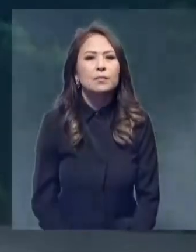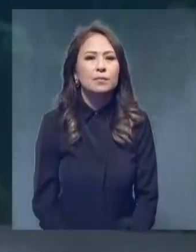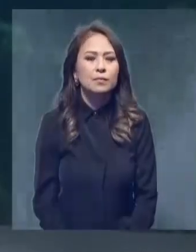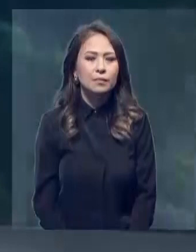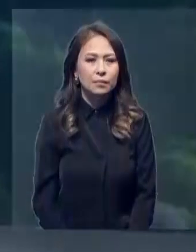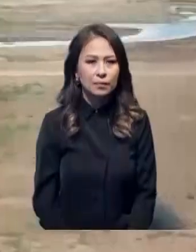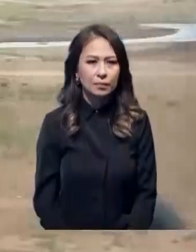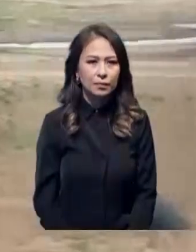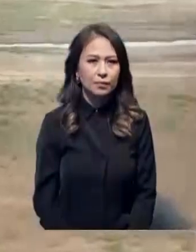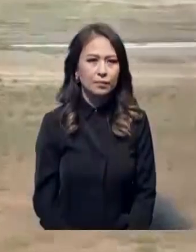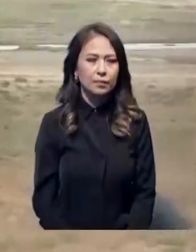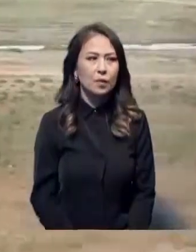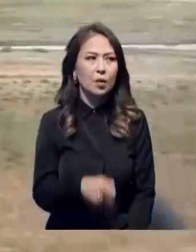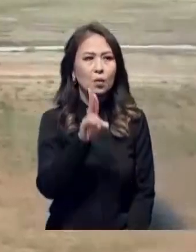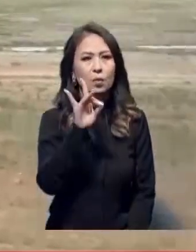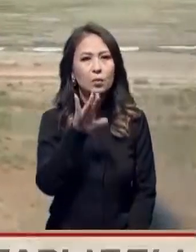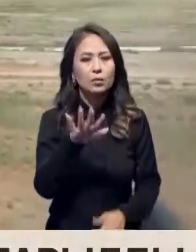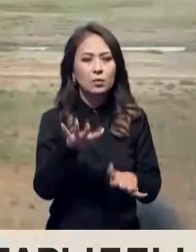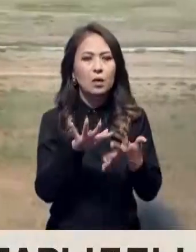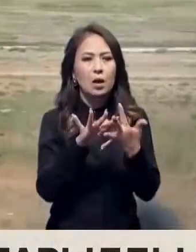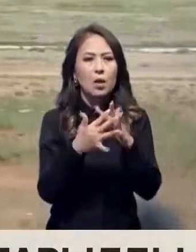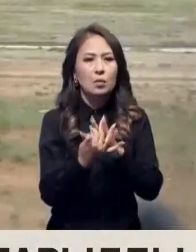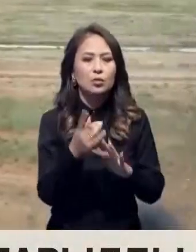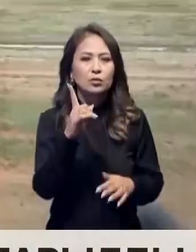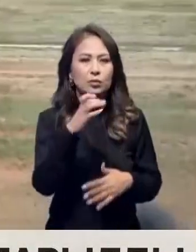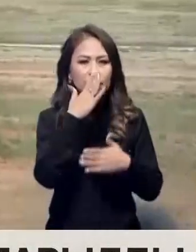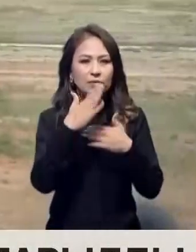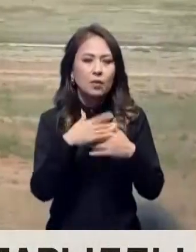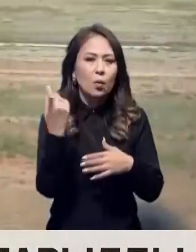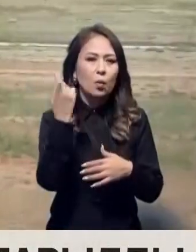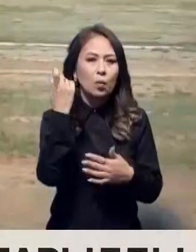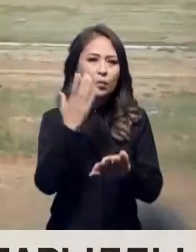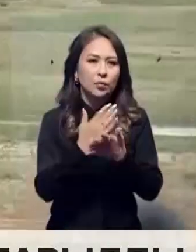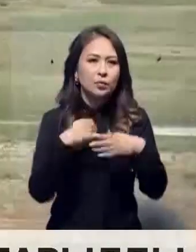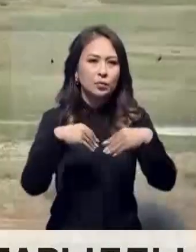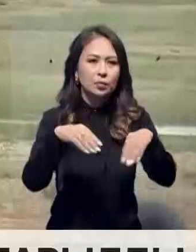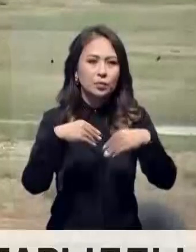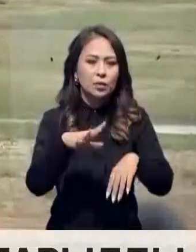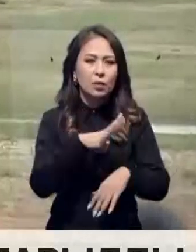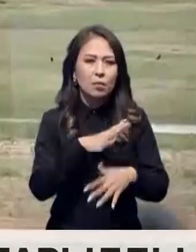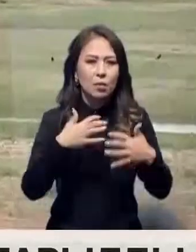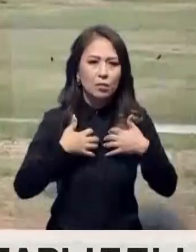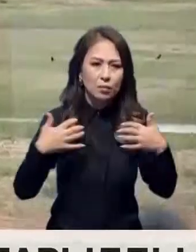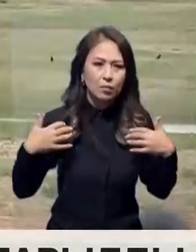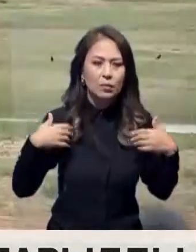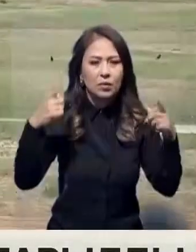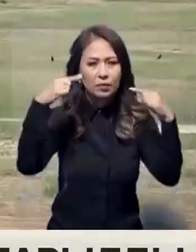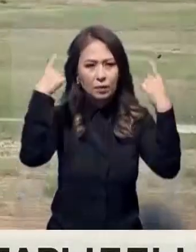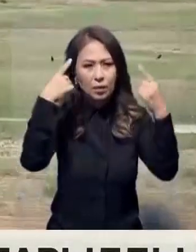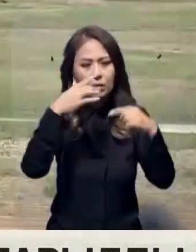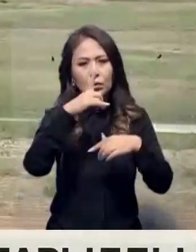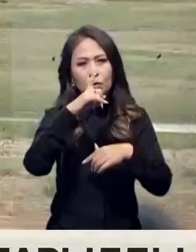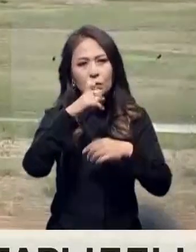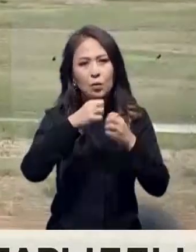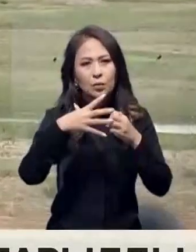әңгімелейді. Күрт ауылдық округінде 100 шақты шаруашылық қожалығы бар. Мұндағы қой ешкі саны 113 мың басқа жетті.